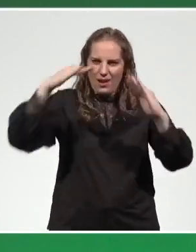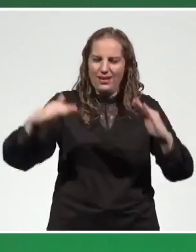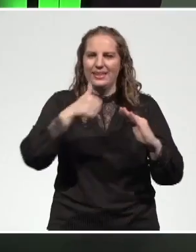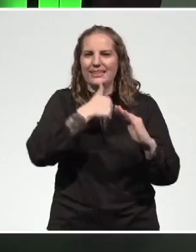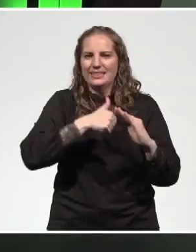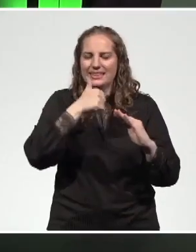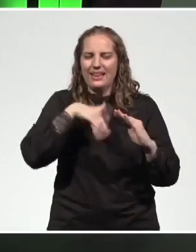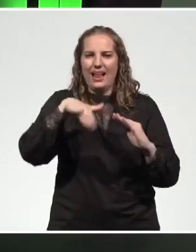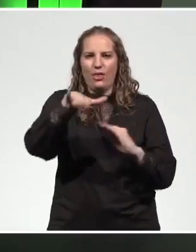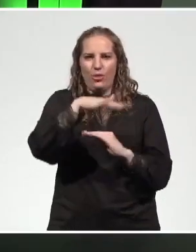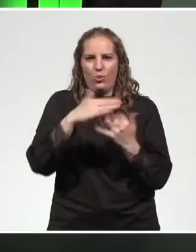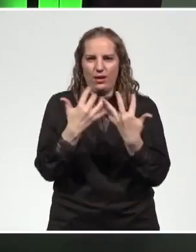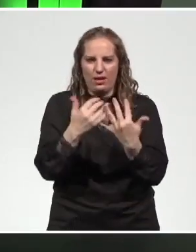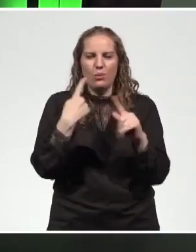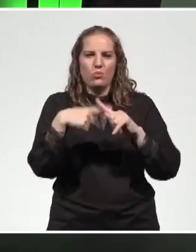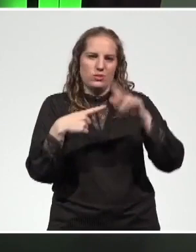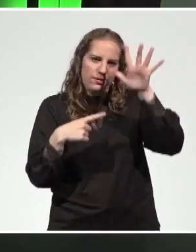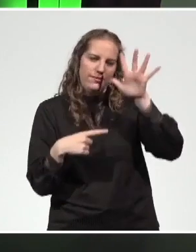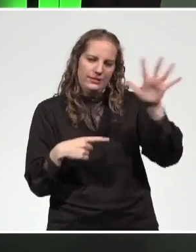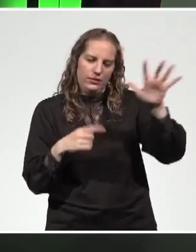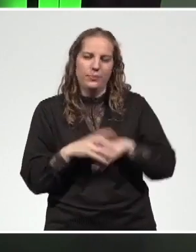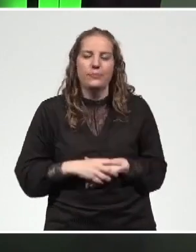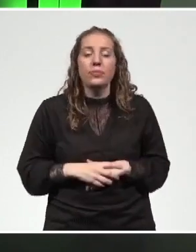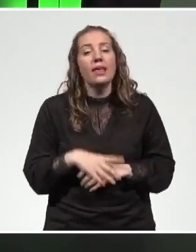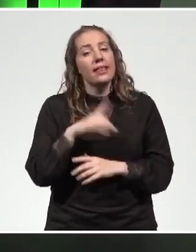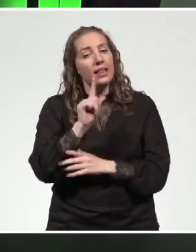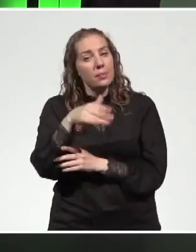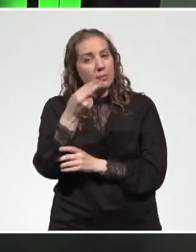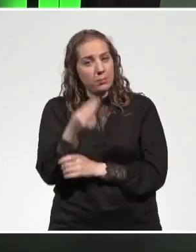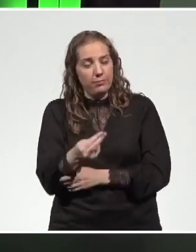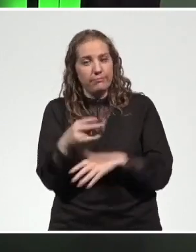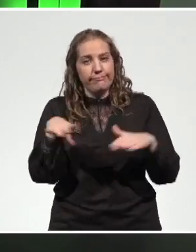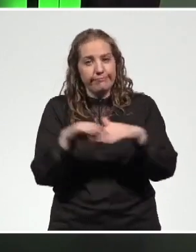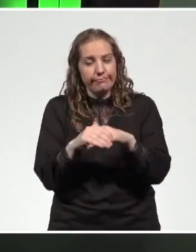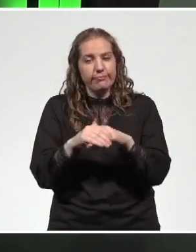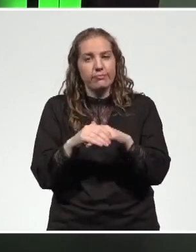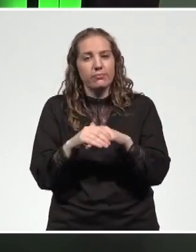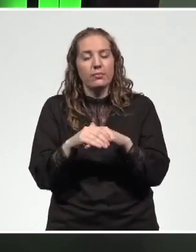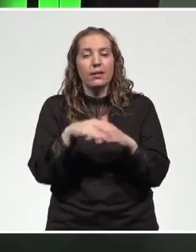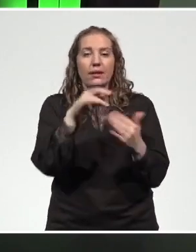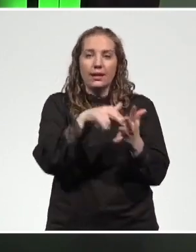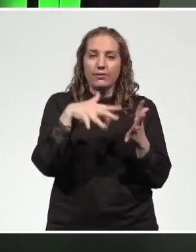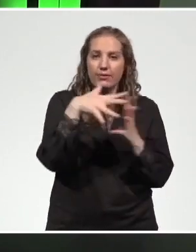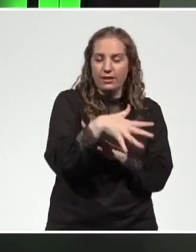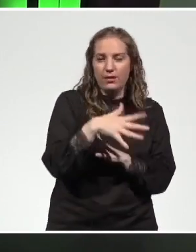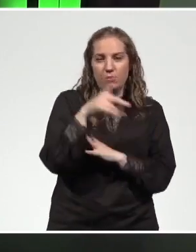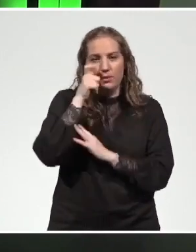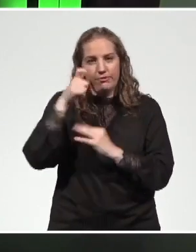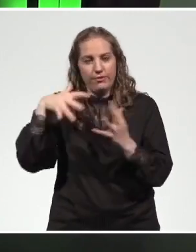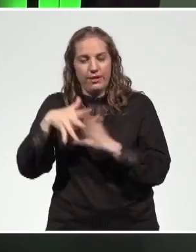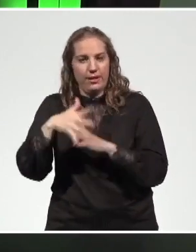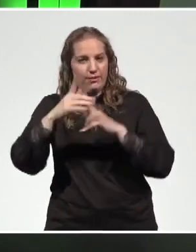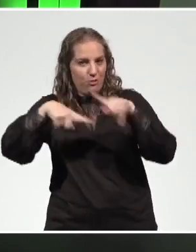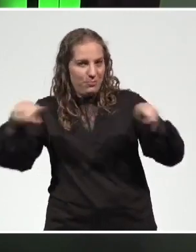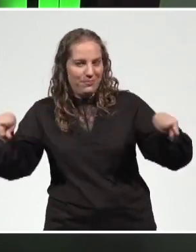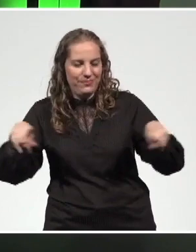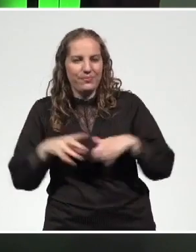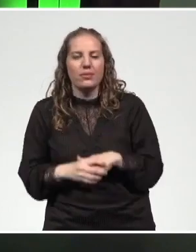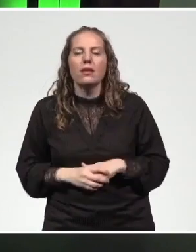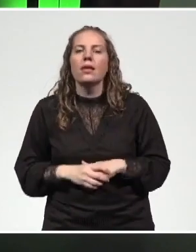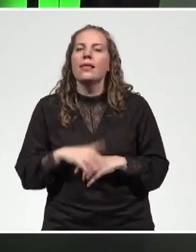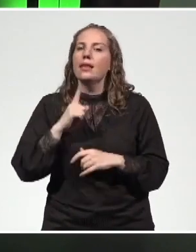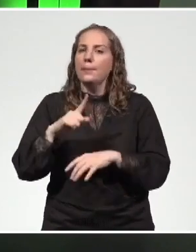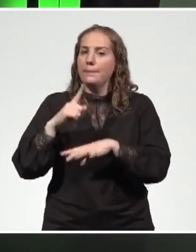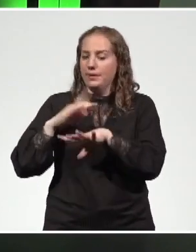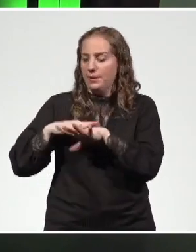Vestfjörðum. Slíkir þjóðgarðar eru líka mikilvægi til að tryggja vend jarðfræðilegar og líffræðilegar fjölbreytni. En á þessu